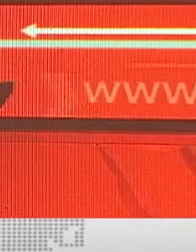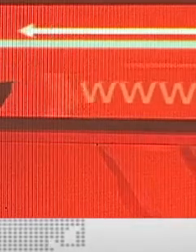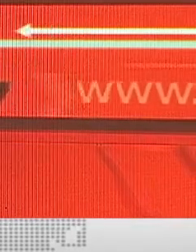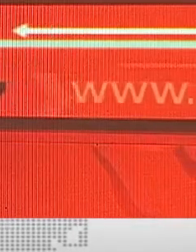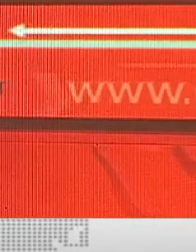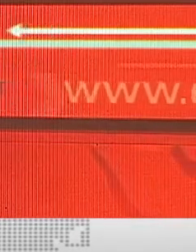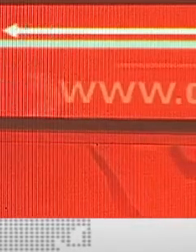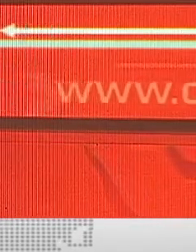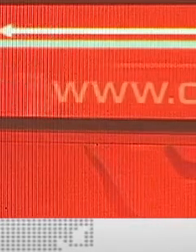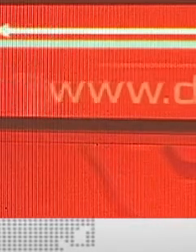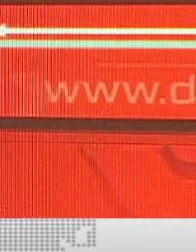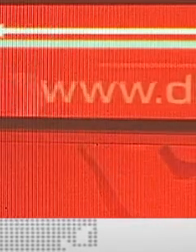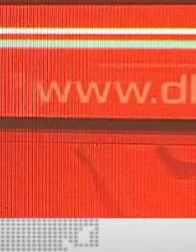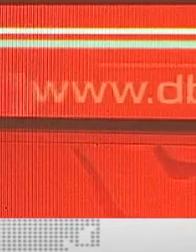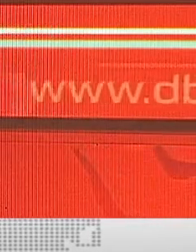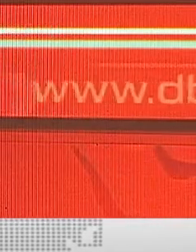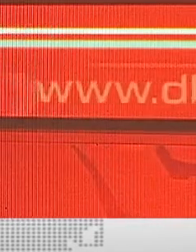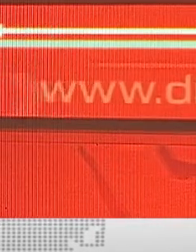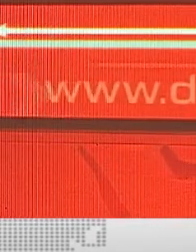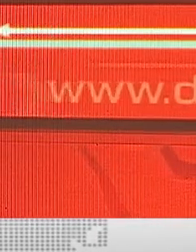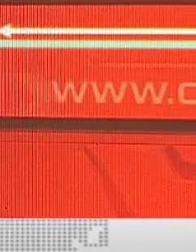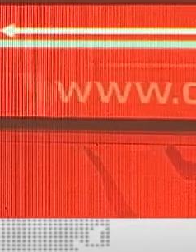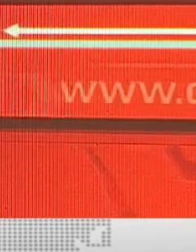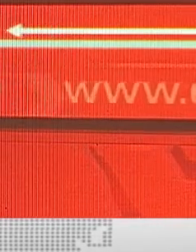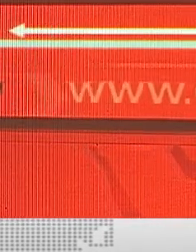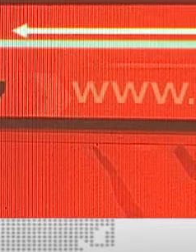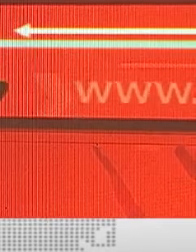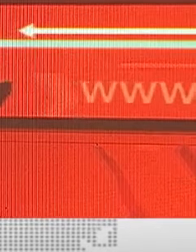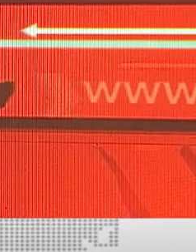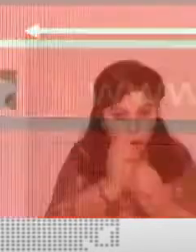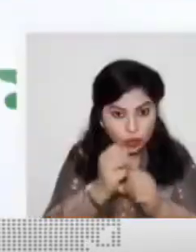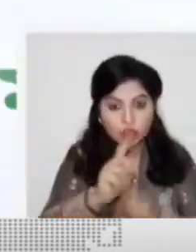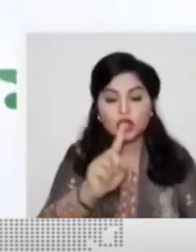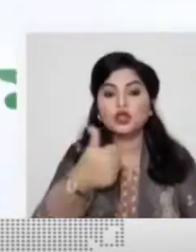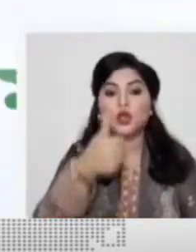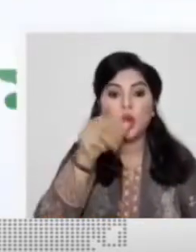২১.১৬%। স্বাস্থ্য অধিদপ্তরের নিয়মিত বুলেটিনে এসব তথ্য জানানো হয়।